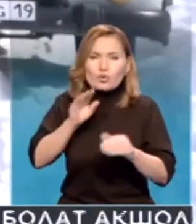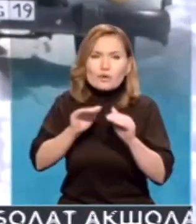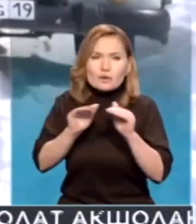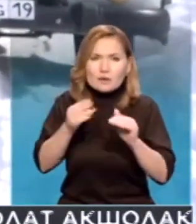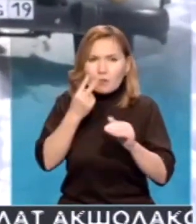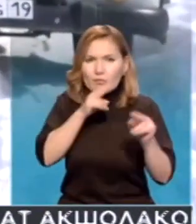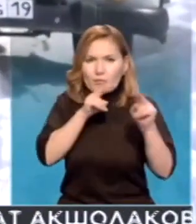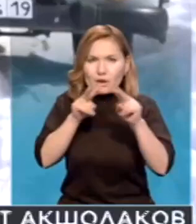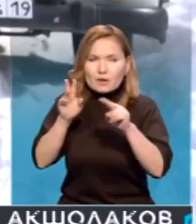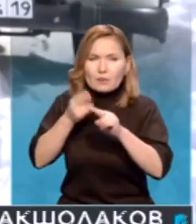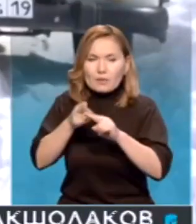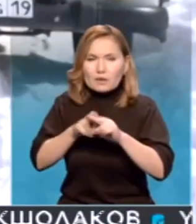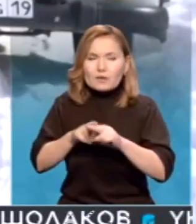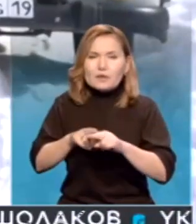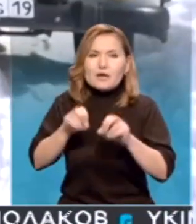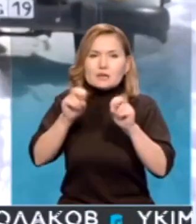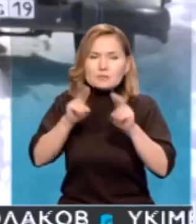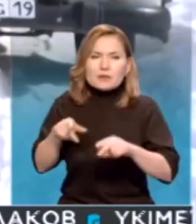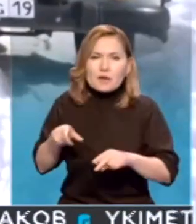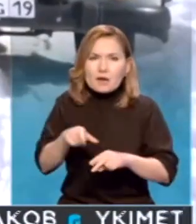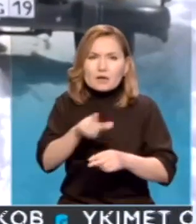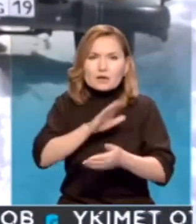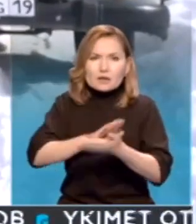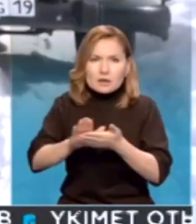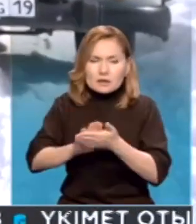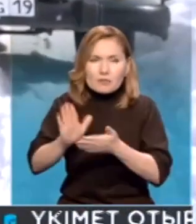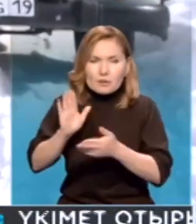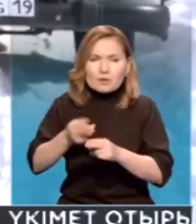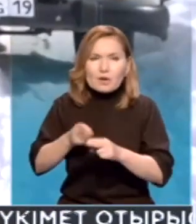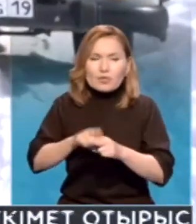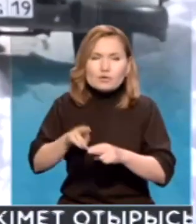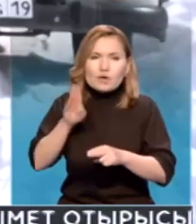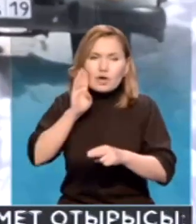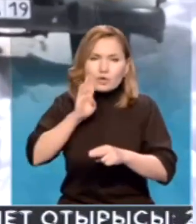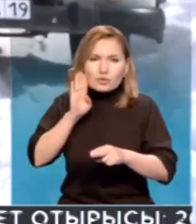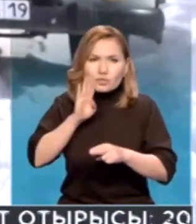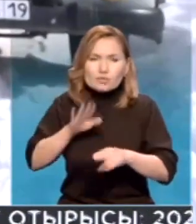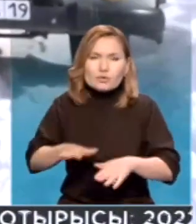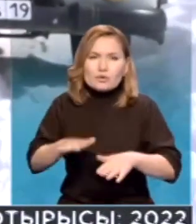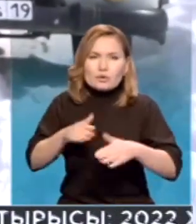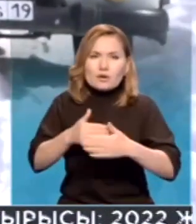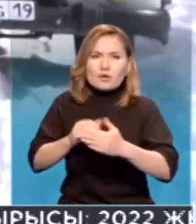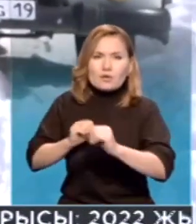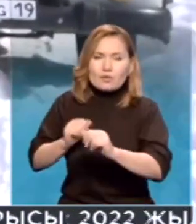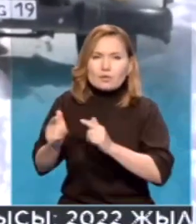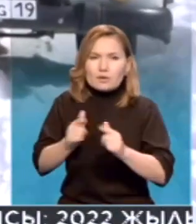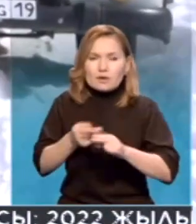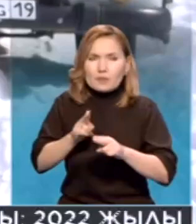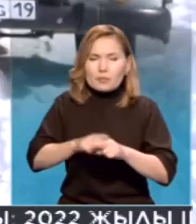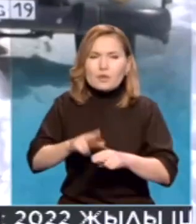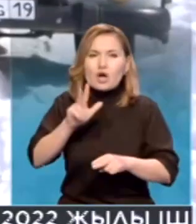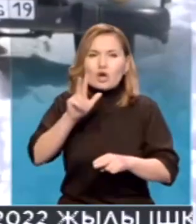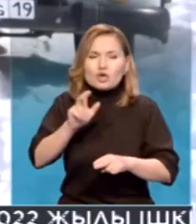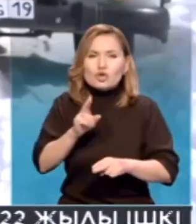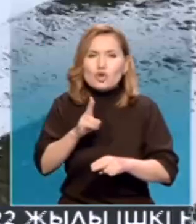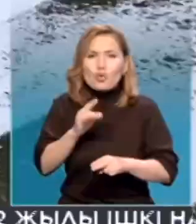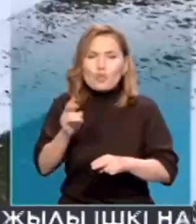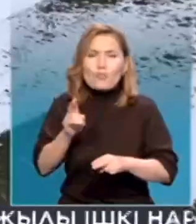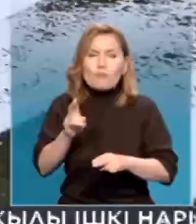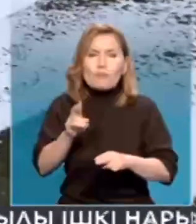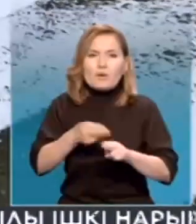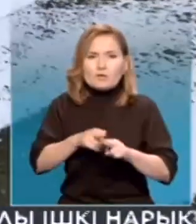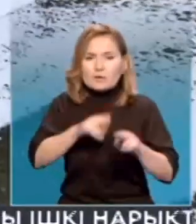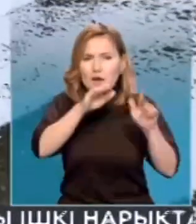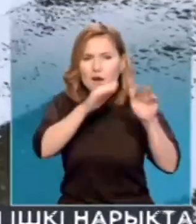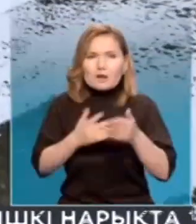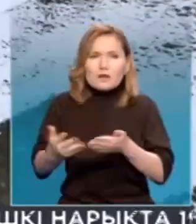Одан басқа каналдар мен арықтар бақыланып, тазартылып жатыр. Бүгінгі таңға 300 куб текше метр қар шығарылған. Тауда